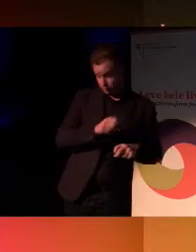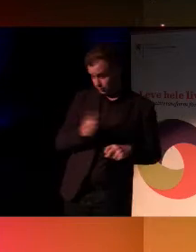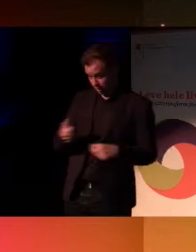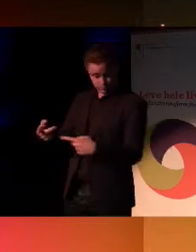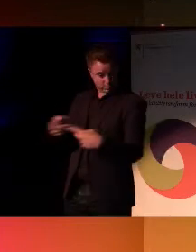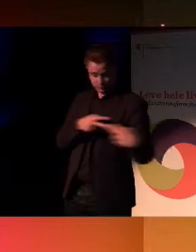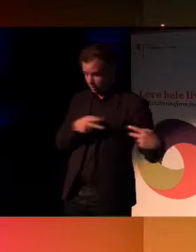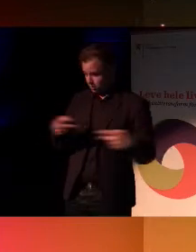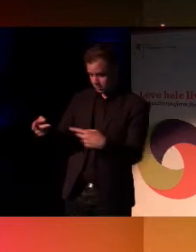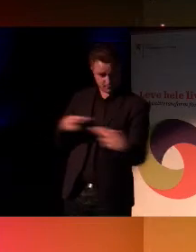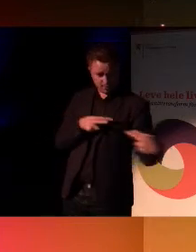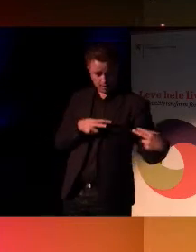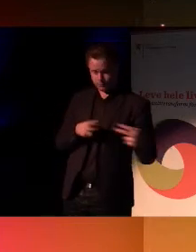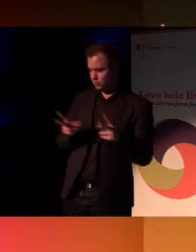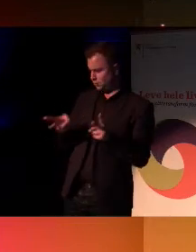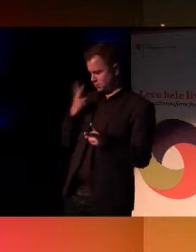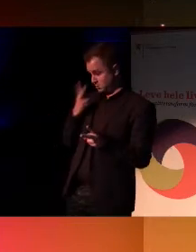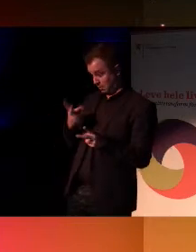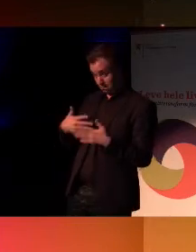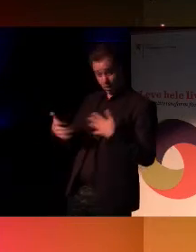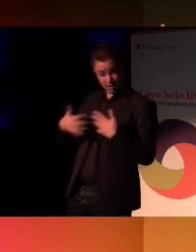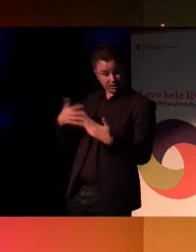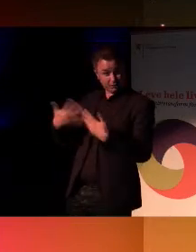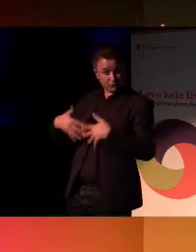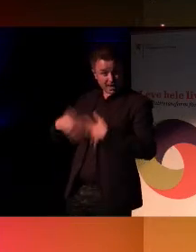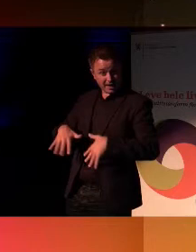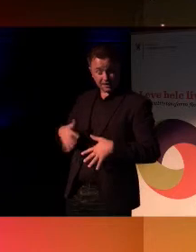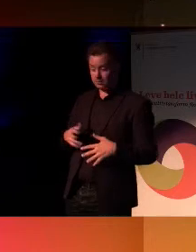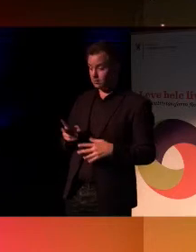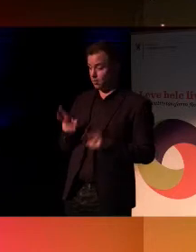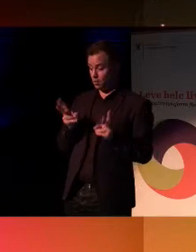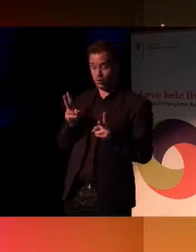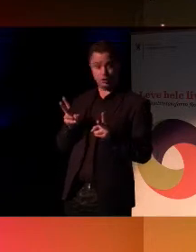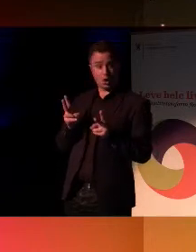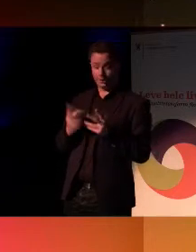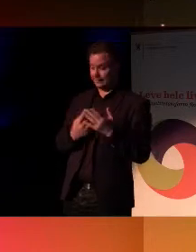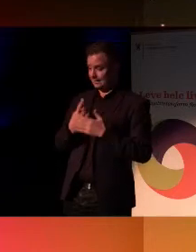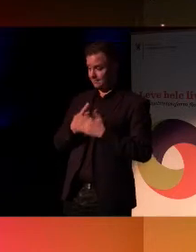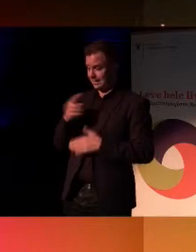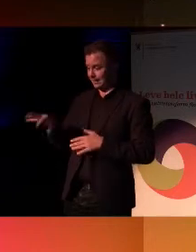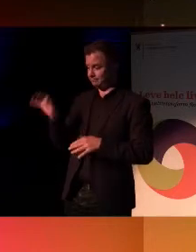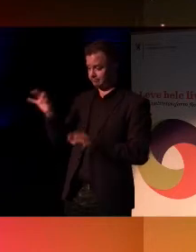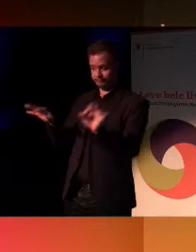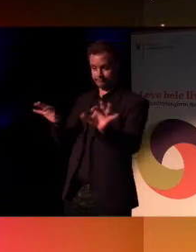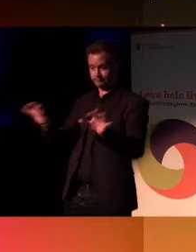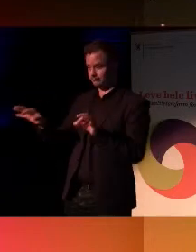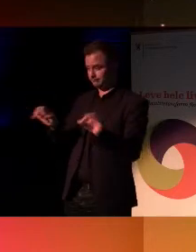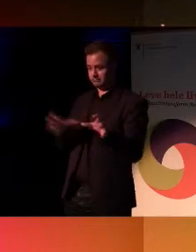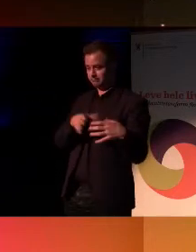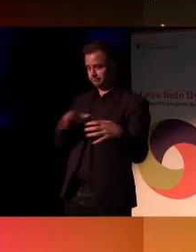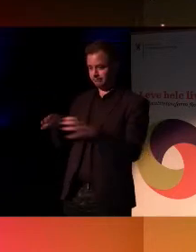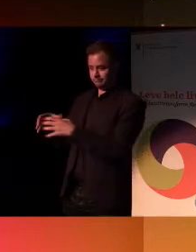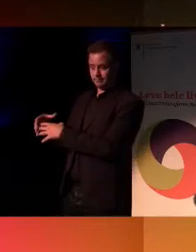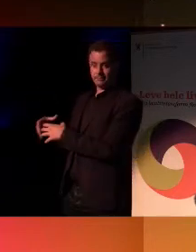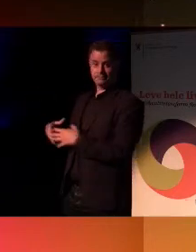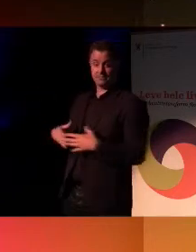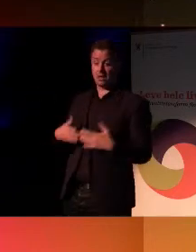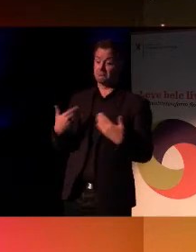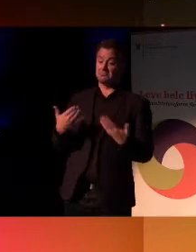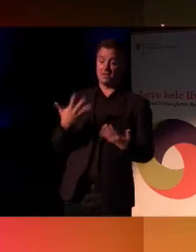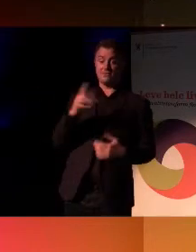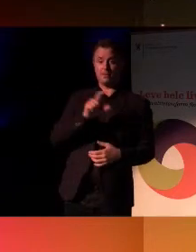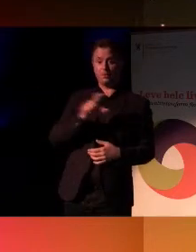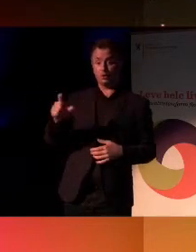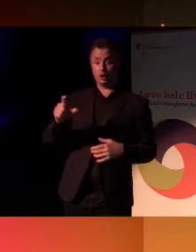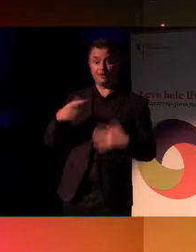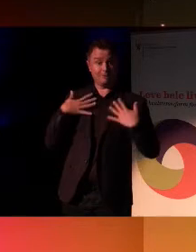behandlingen virker. Og så blir de da randomisert eller tilfeldig fordelt til å enten få 5 uker med fysisk trening